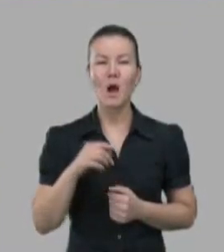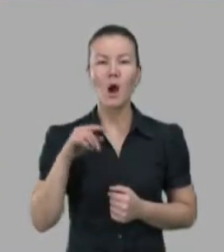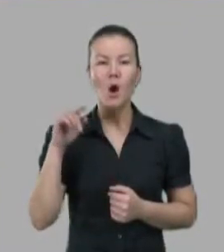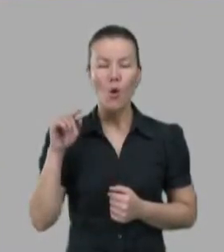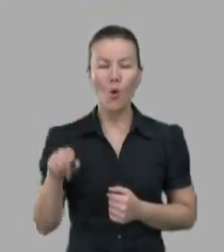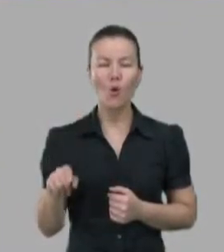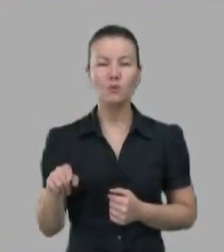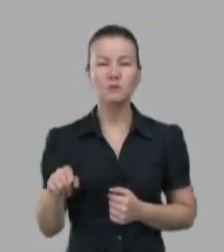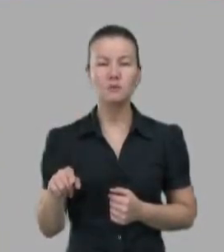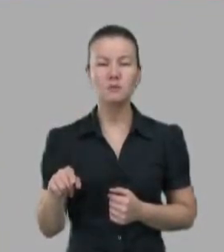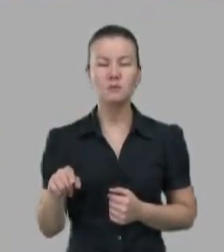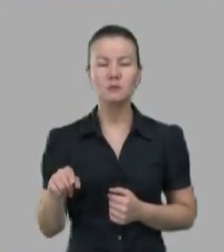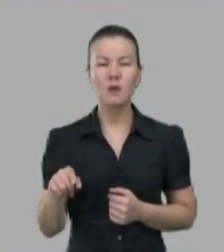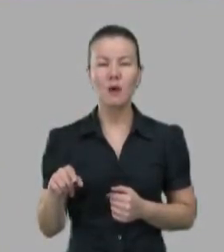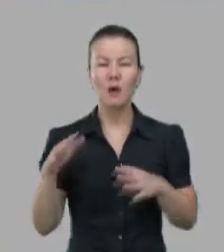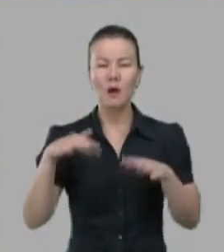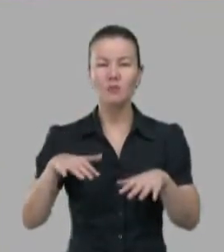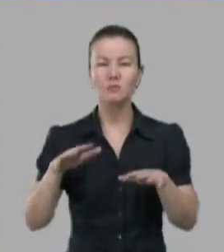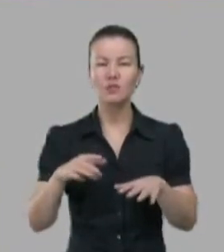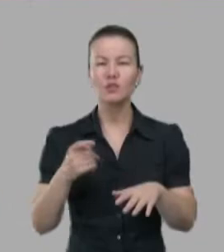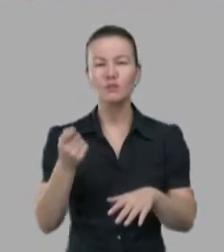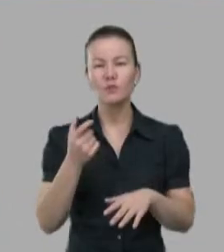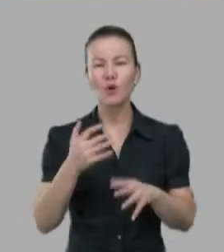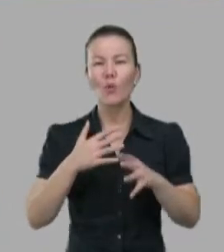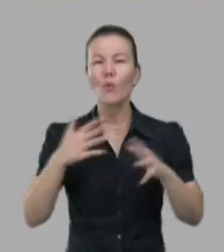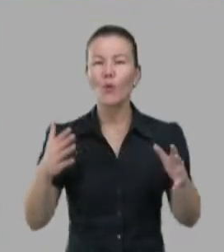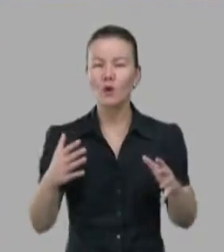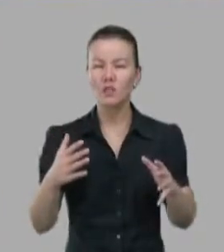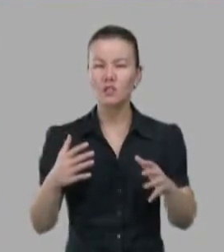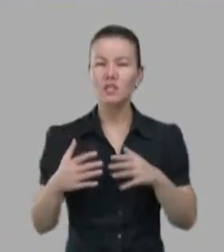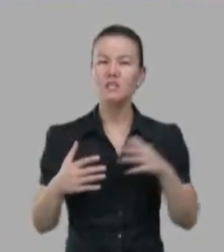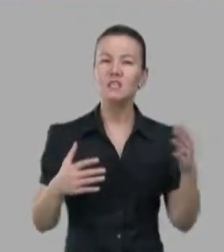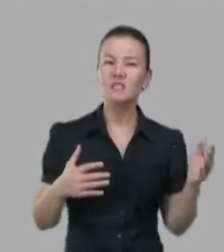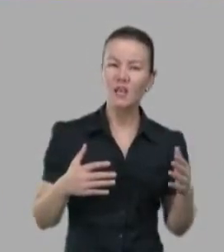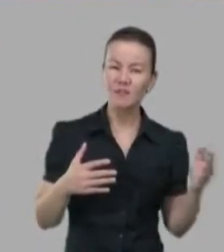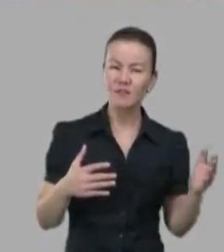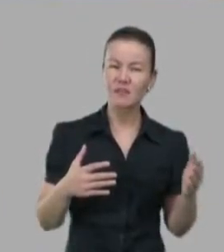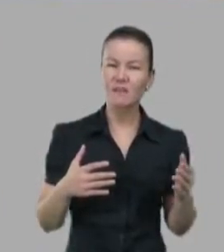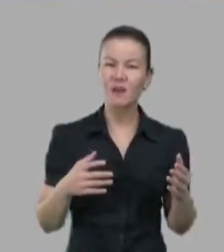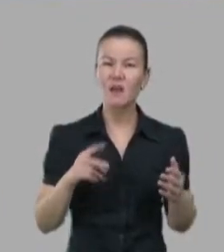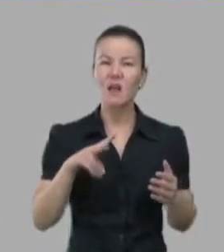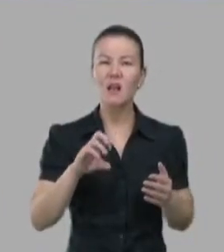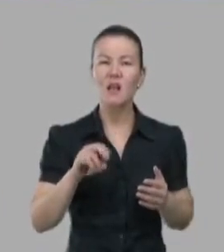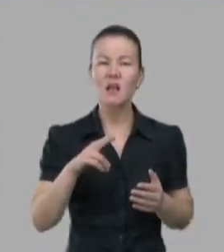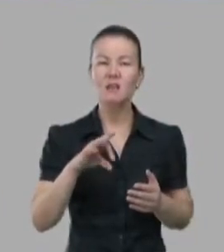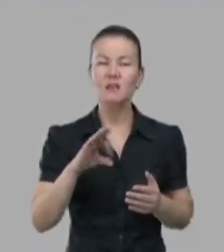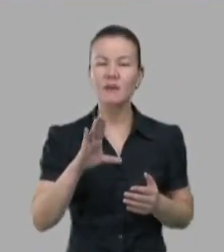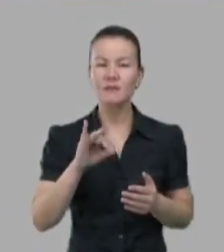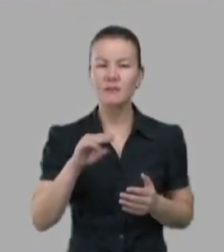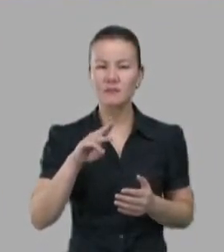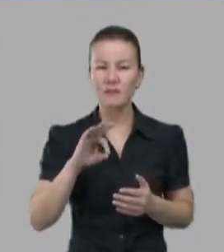Он немного больше Северного Ледовитого океана.